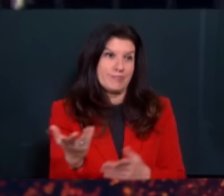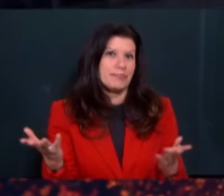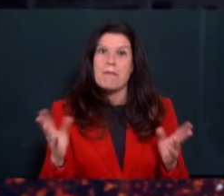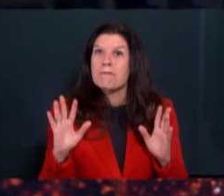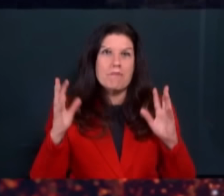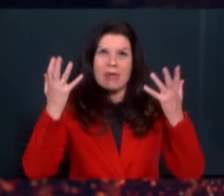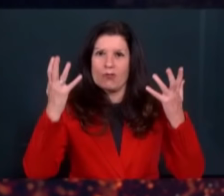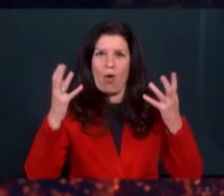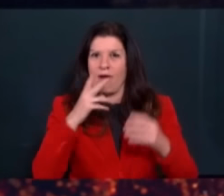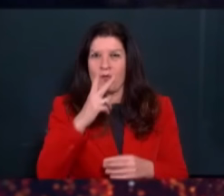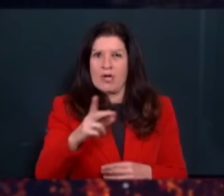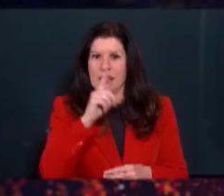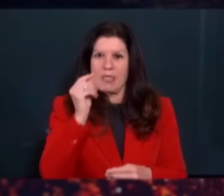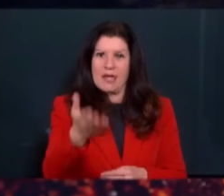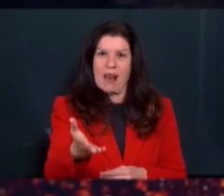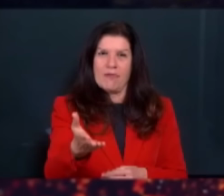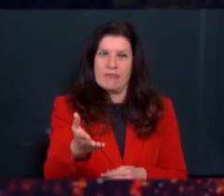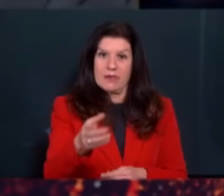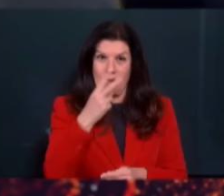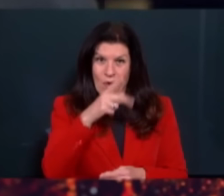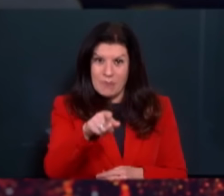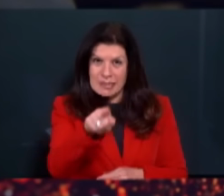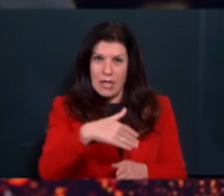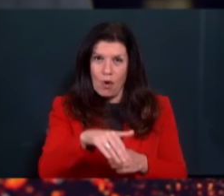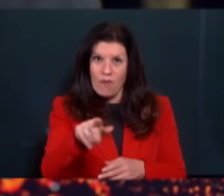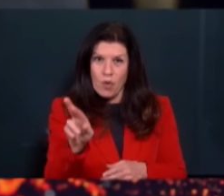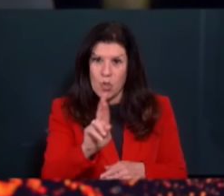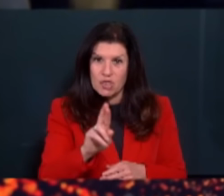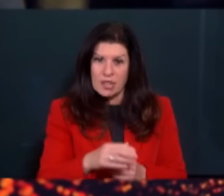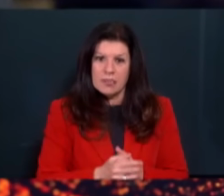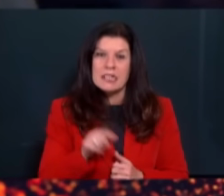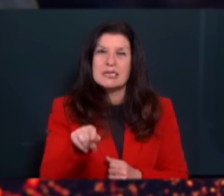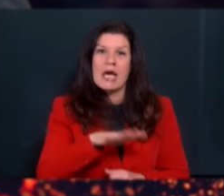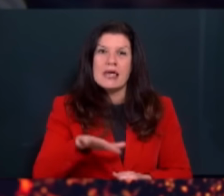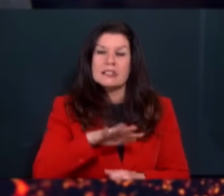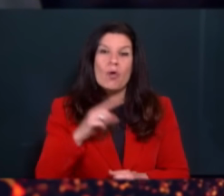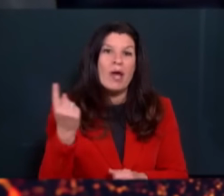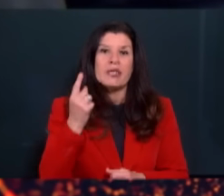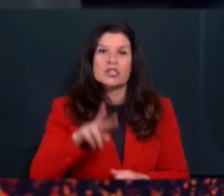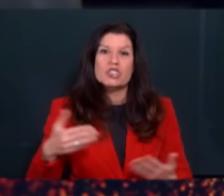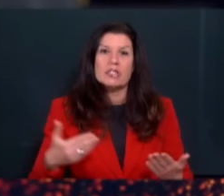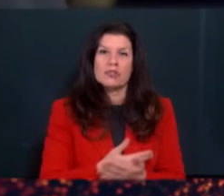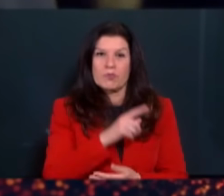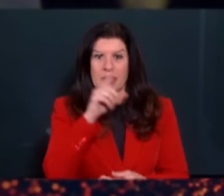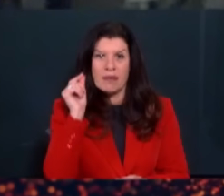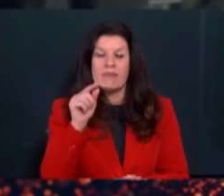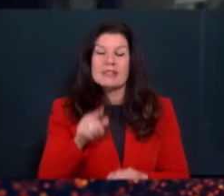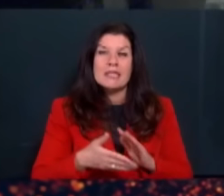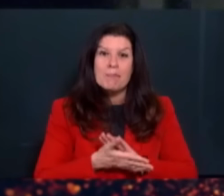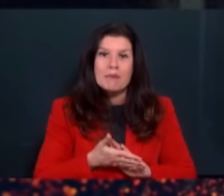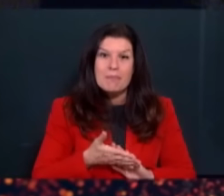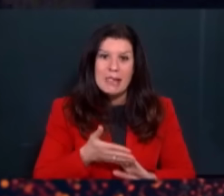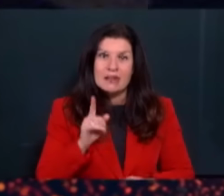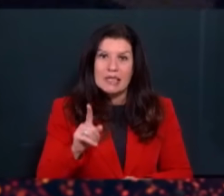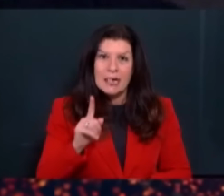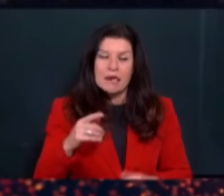זה על תל אביב, זה רוטשילד, כאילו. זה האזור היחידי שיש בו התחדשות בתל אביב. והכל מתחיל מההתחדשות הזאת. כל